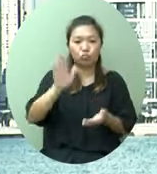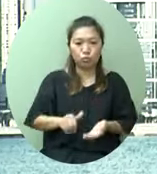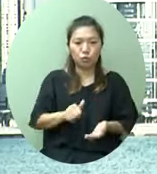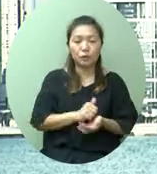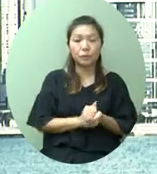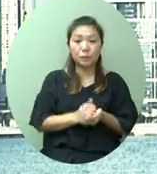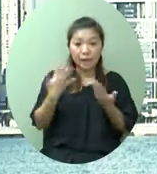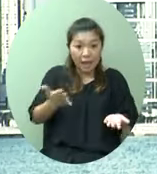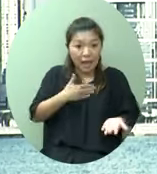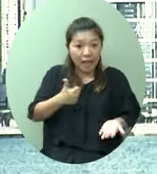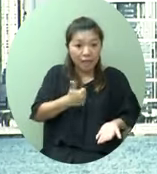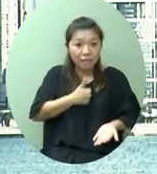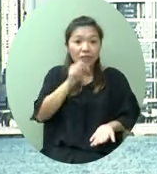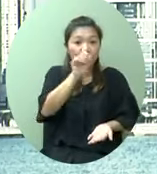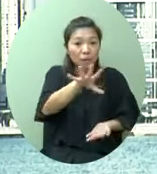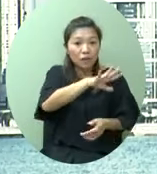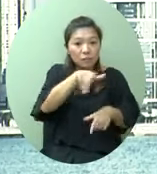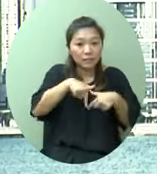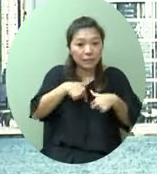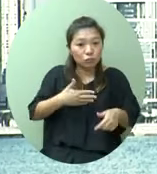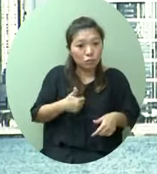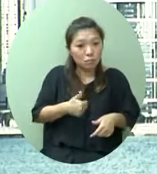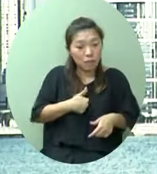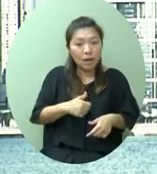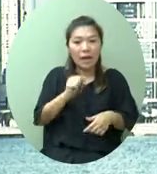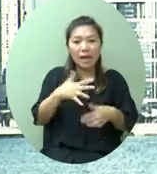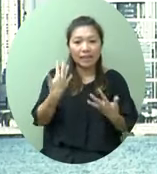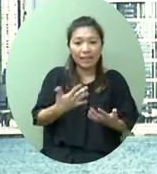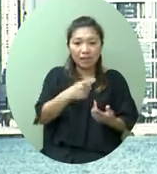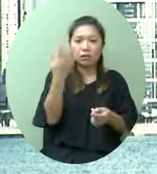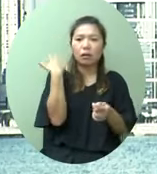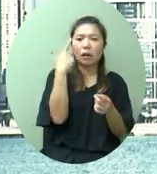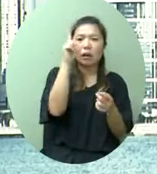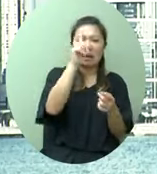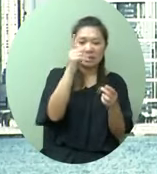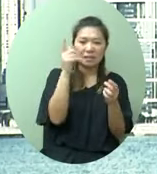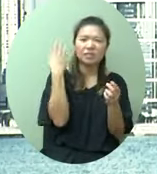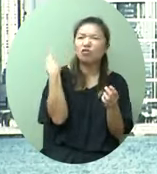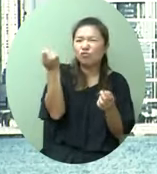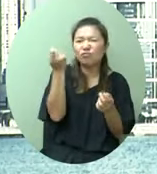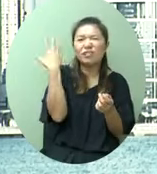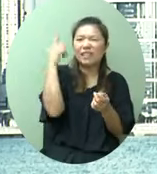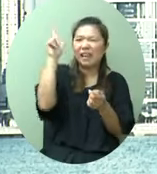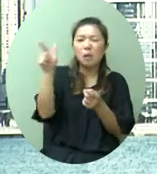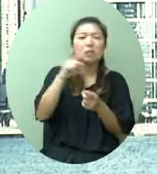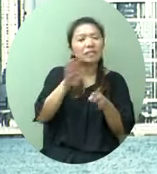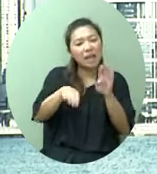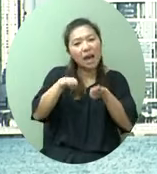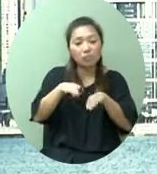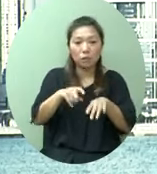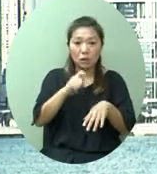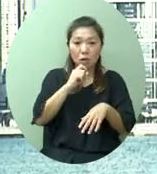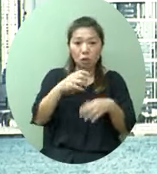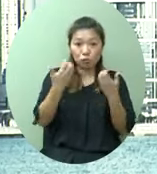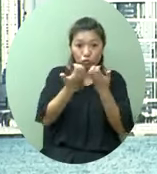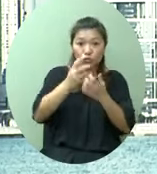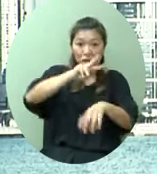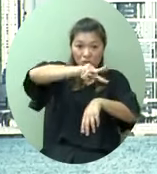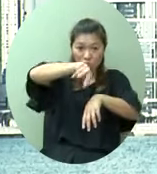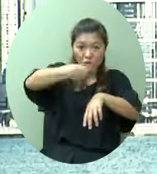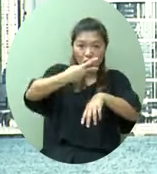咁啊，預先話俾大家聽，有心理準備咧，佢嘅幅度係同往年好接近嘅。換句話說，都要2個幾鐘頭